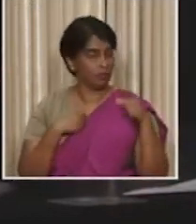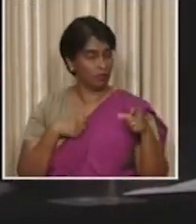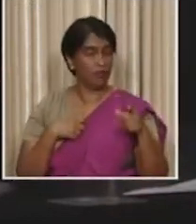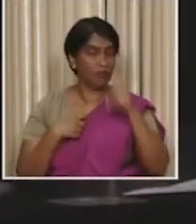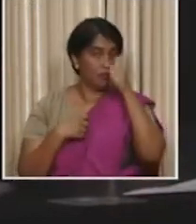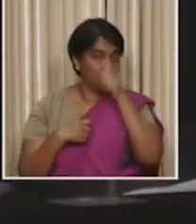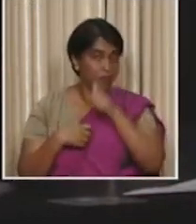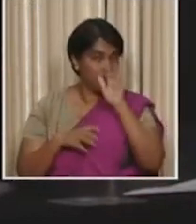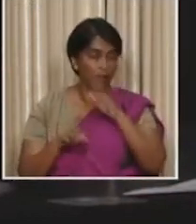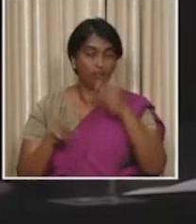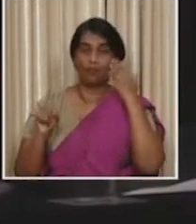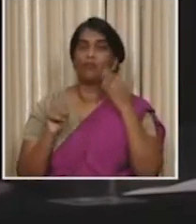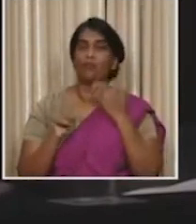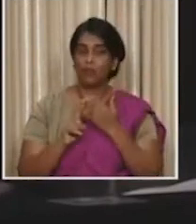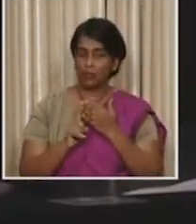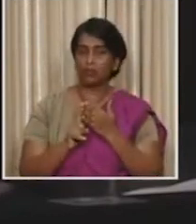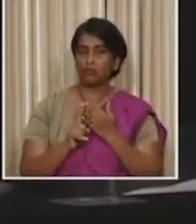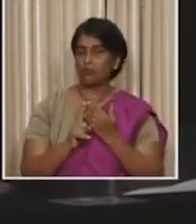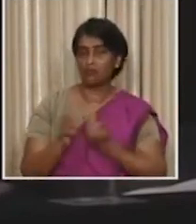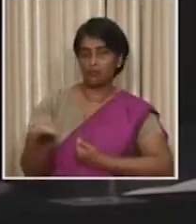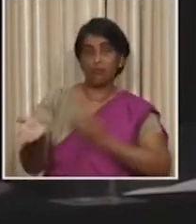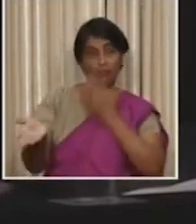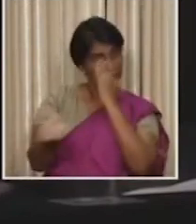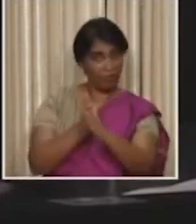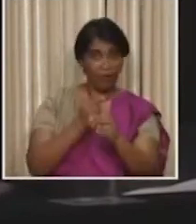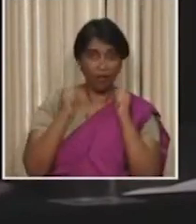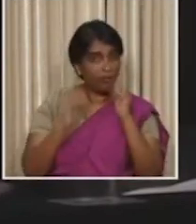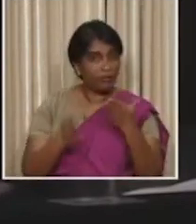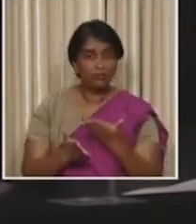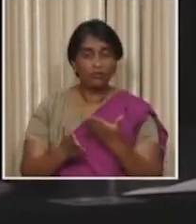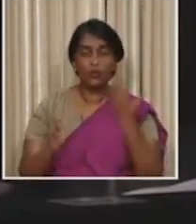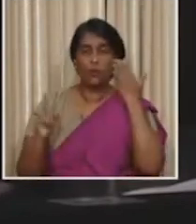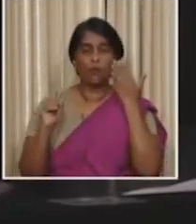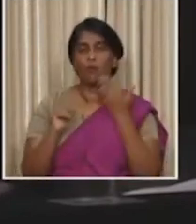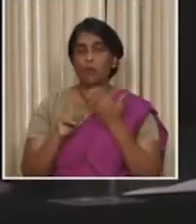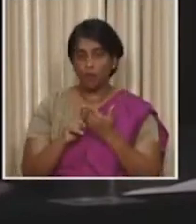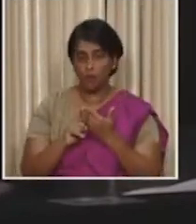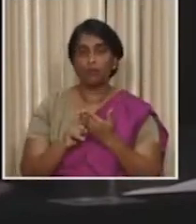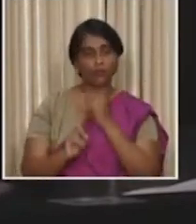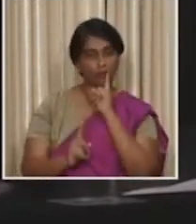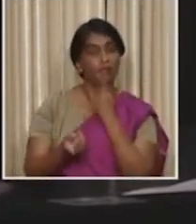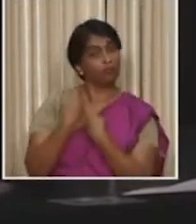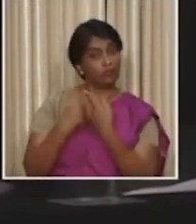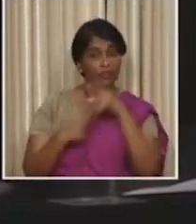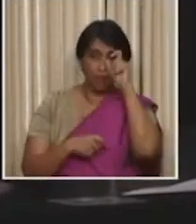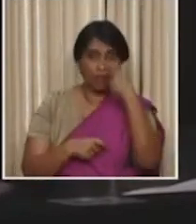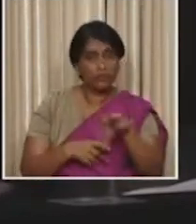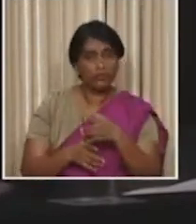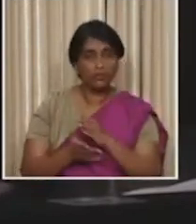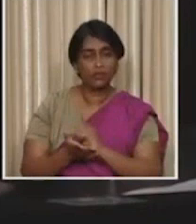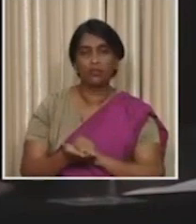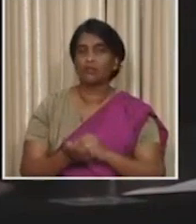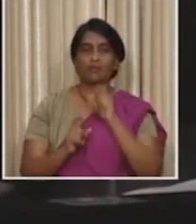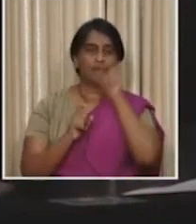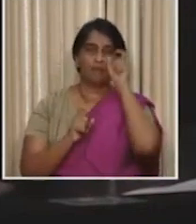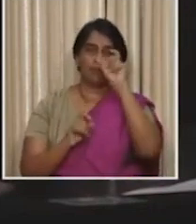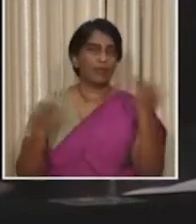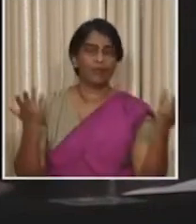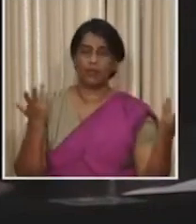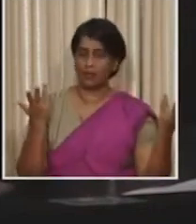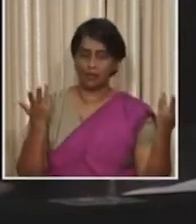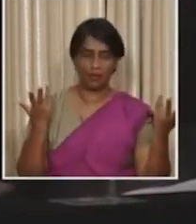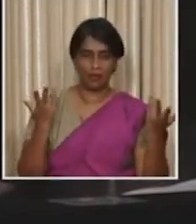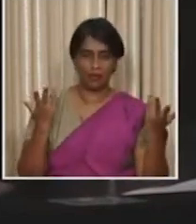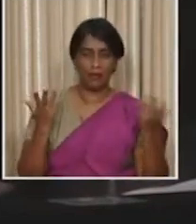போகிறீர்கள்? இதற்கு என்ன விசாரணை கிடைக்கும்? இந்த நாட்டில் விசாரணை இருக்காது, இதுக்கு நடக்காது. மத்திய வங்கியிலே நடைபெற்ற பிணைமுறை